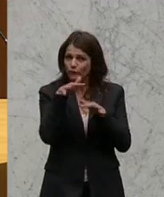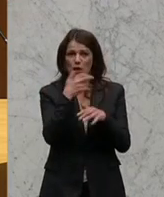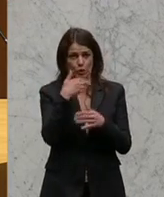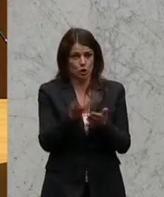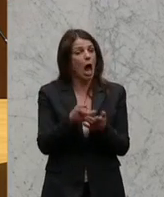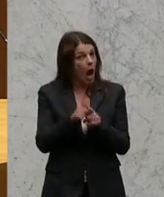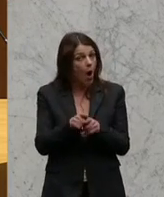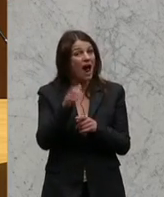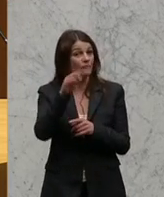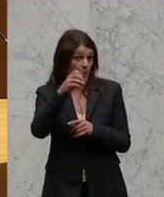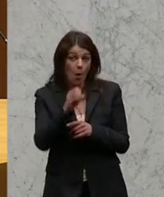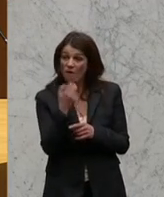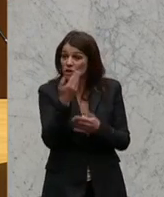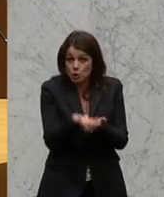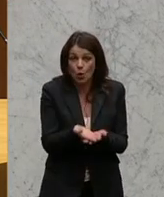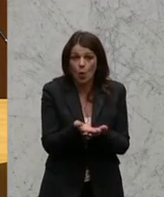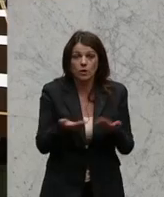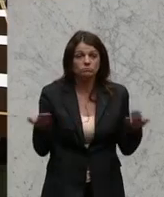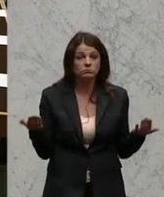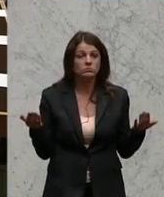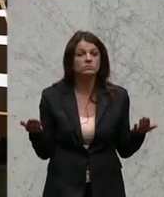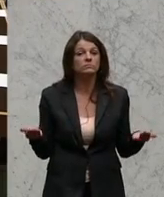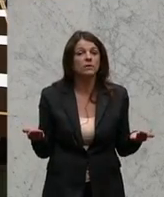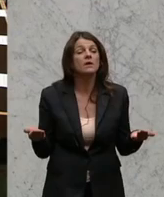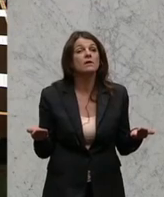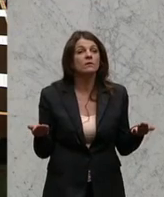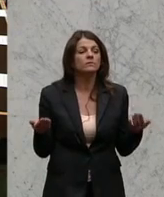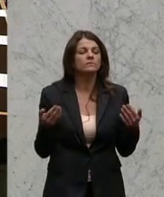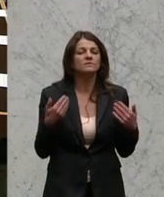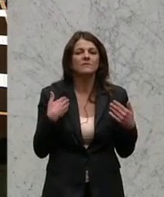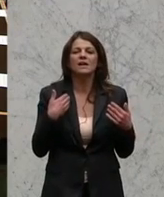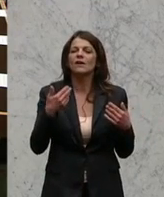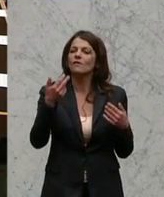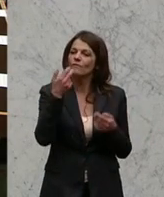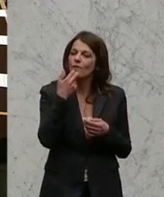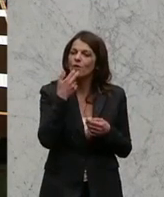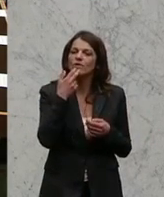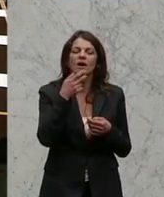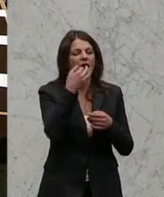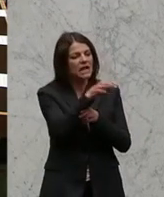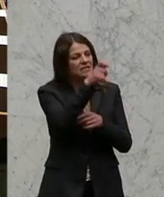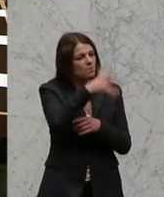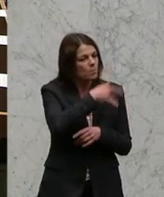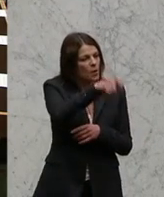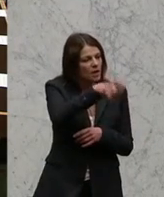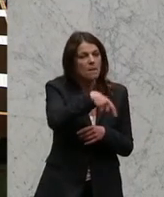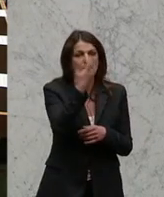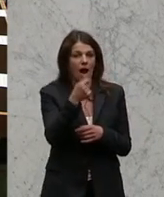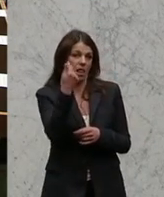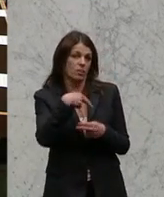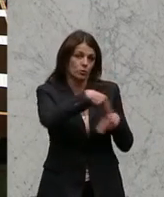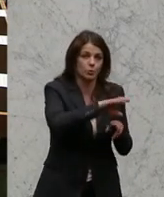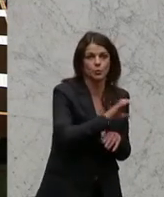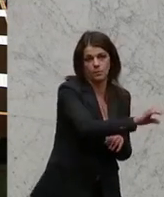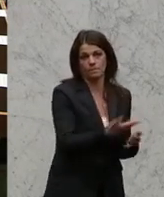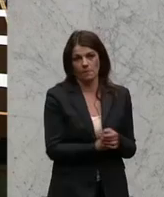so, dass hier das dementsprechend den einzelnen Bürger zurückgegeben wird.